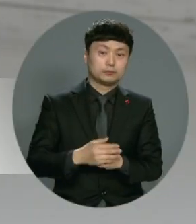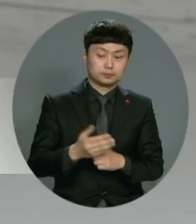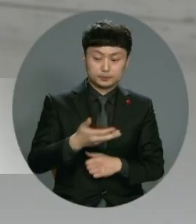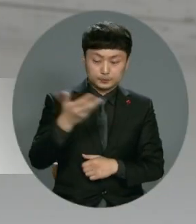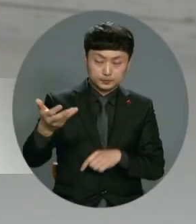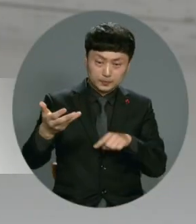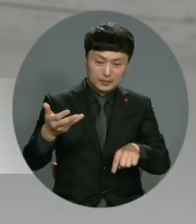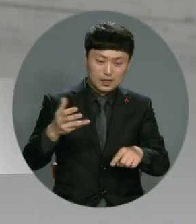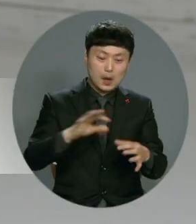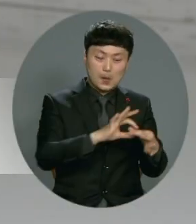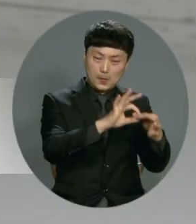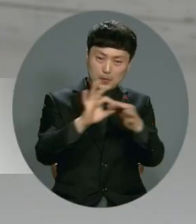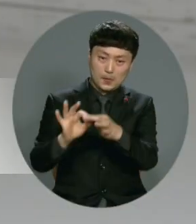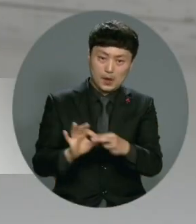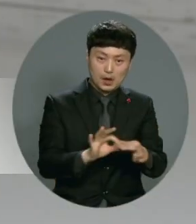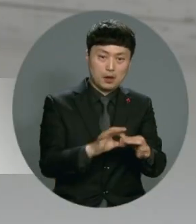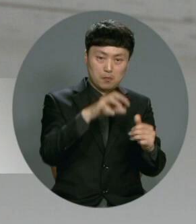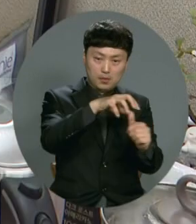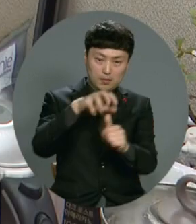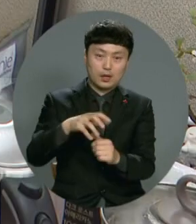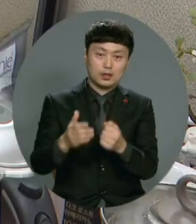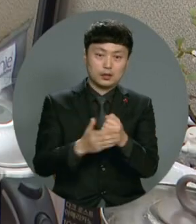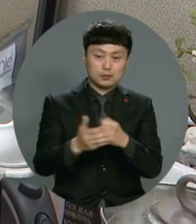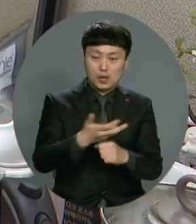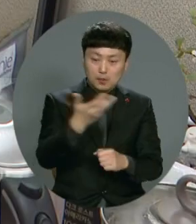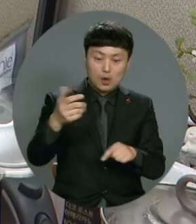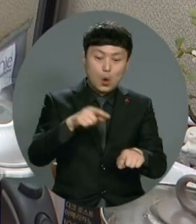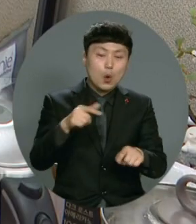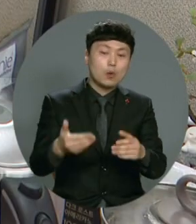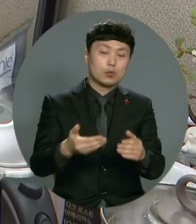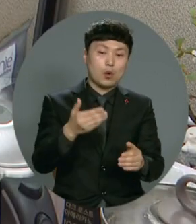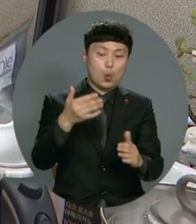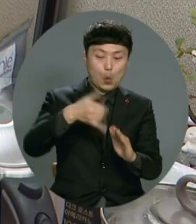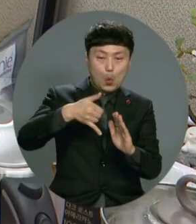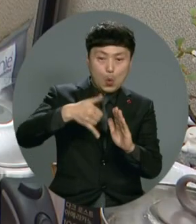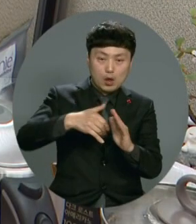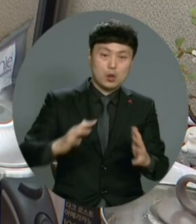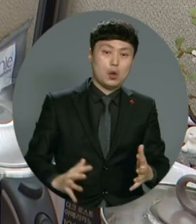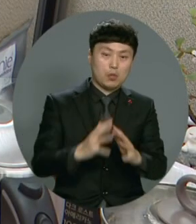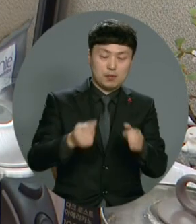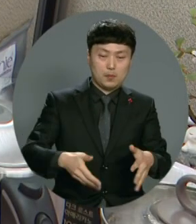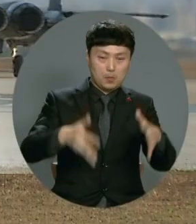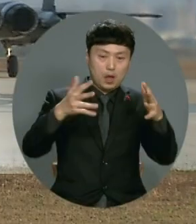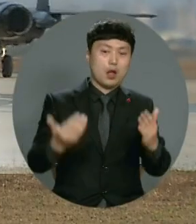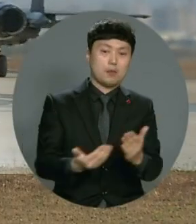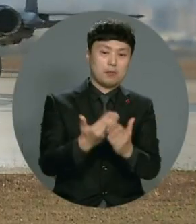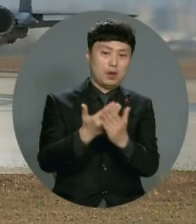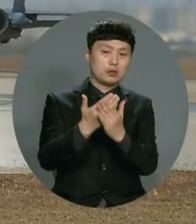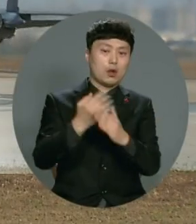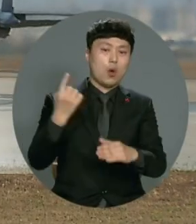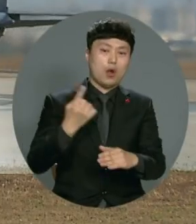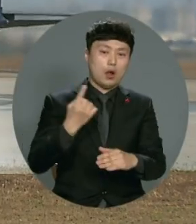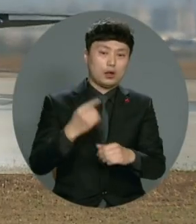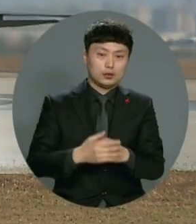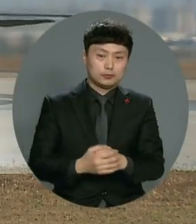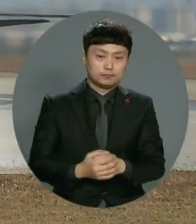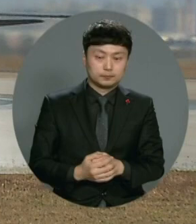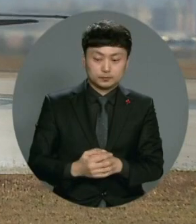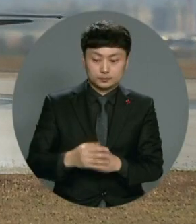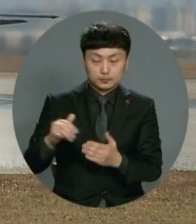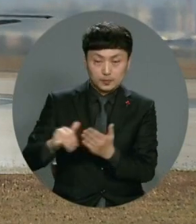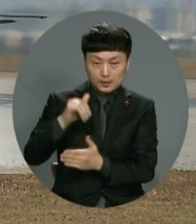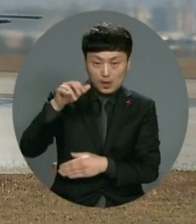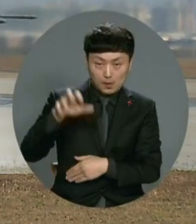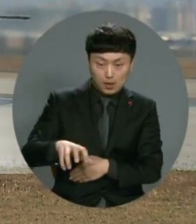개발제한구역에 있기 때문에 해제될 경우 이전 더 개발 계획 수립에 탄력이 붙을 수 있습니다 통합 신공항 건설과